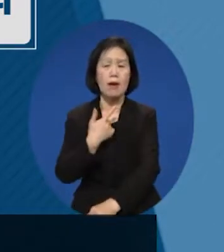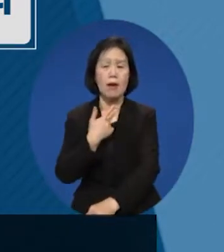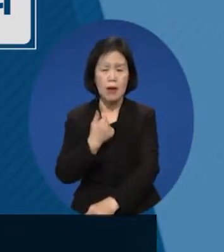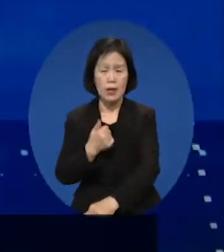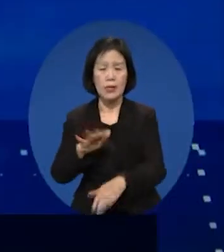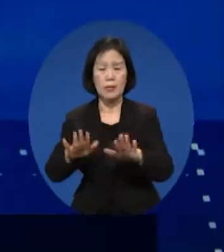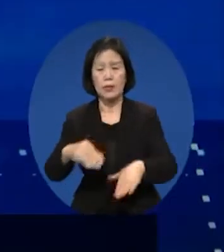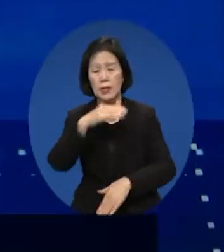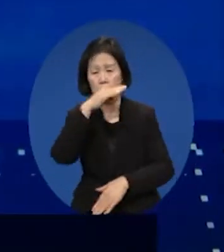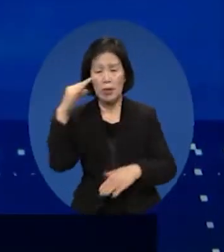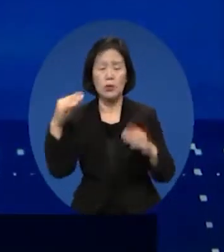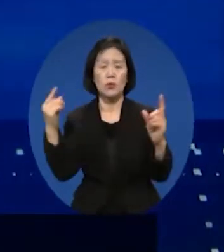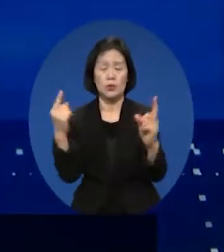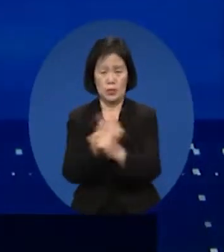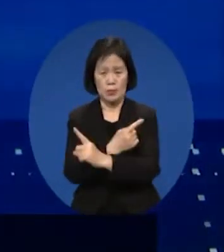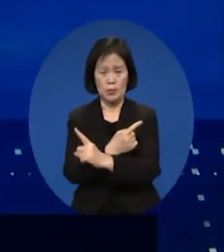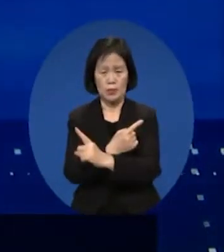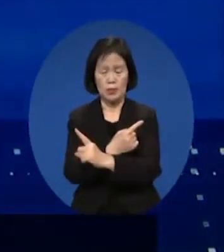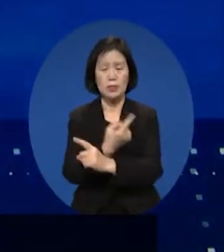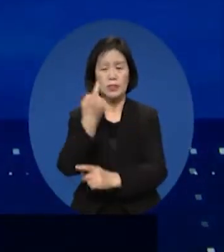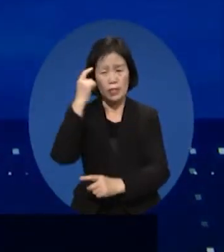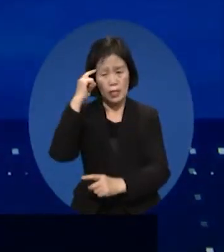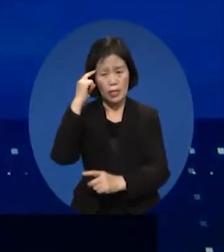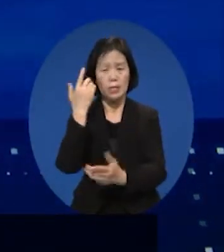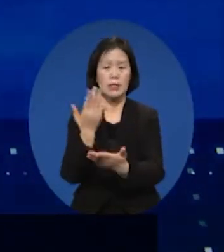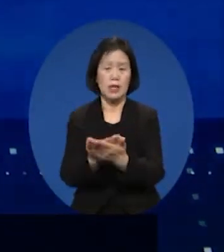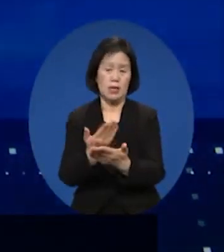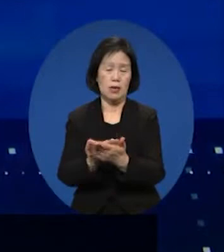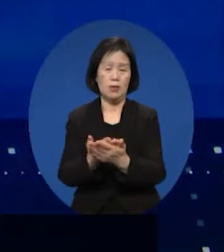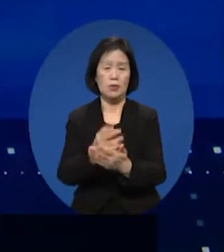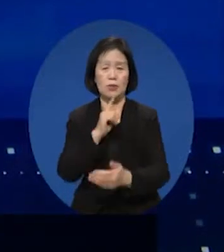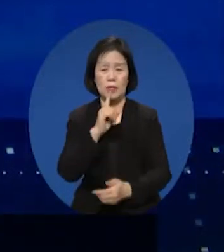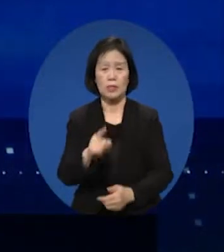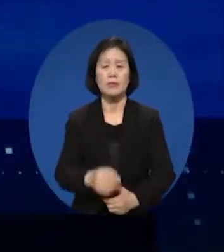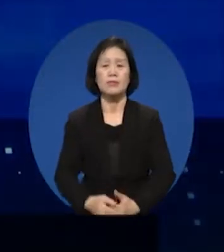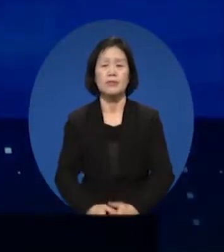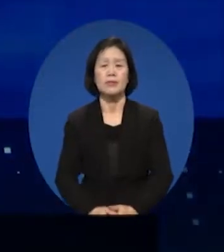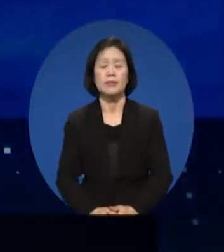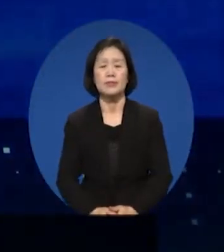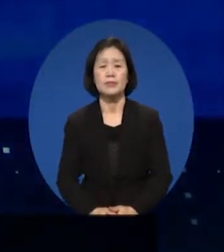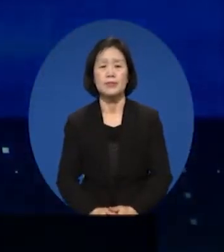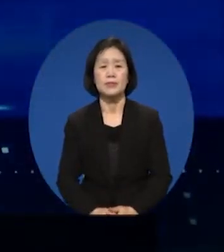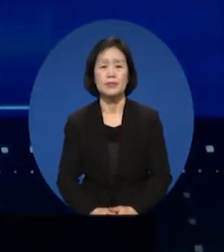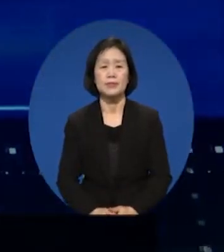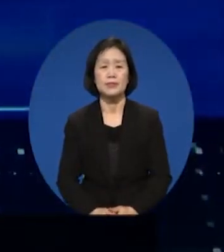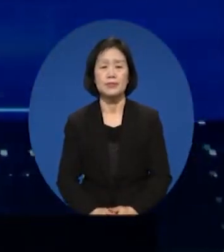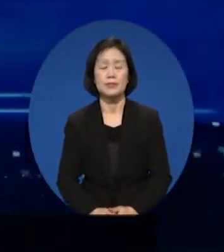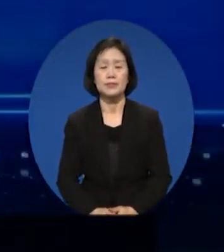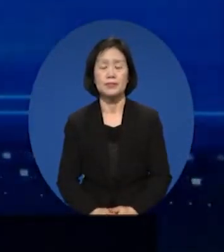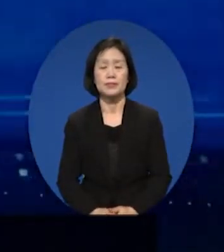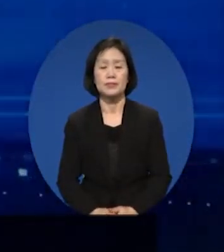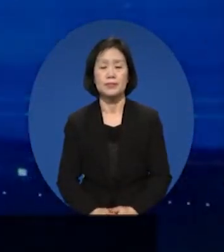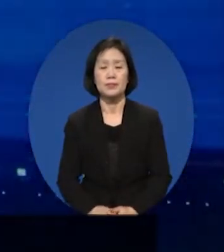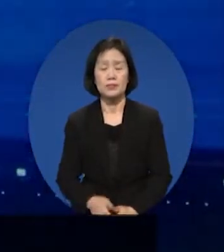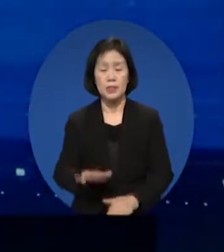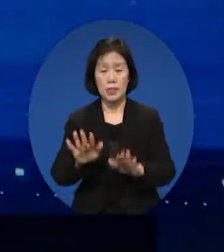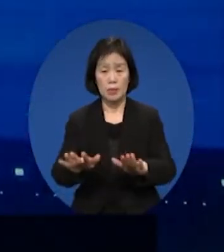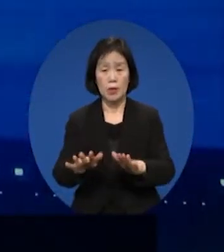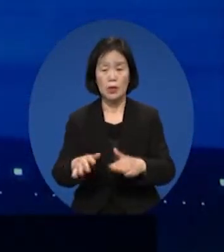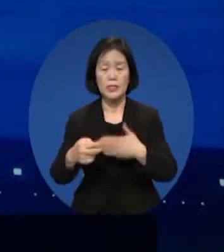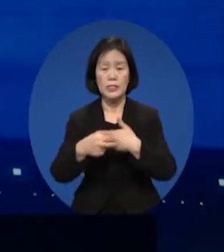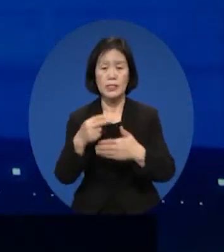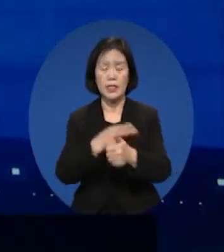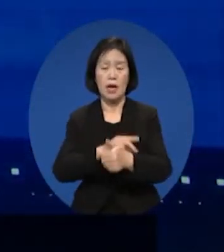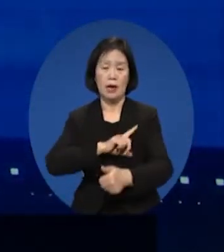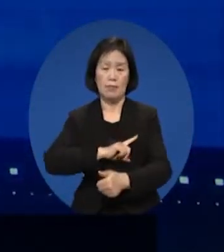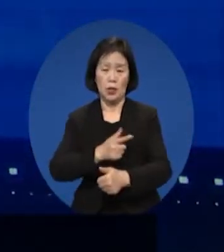이번에 바로잡는 차원으로 생각해 주시면 될 것 같다라고 설명을 했습니다. 자, 그런데 이번 의사